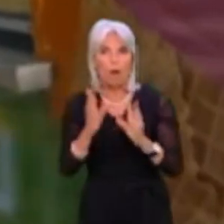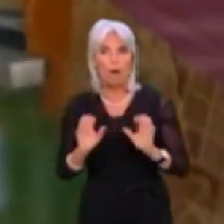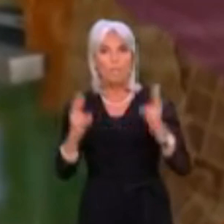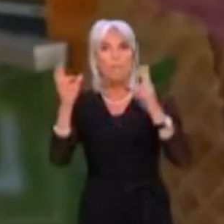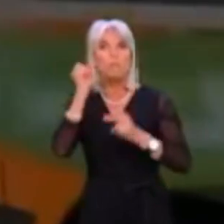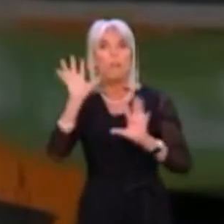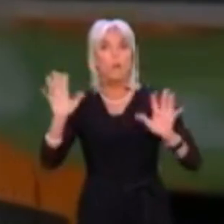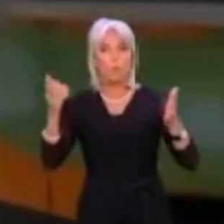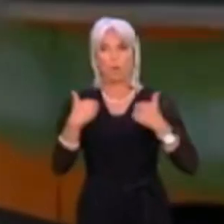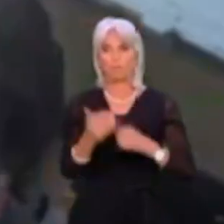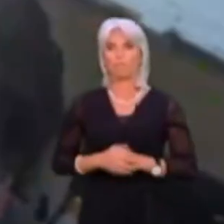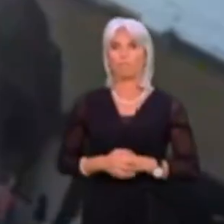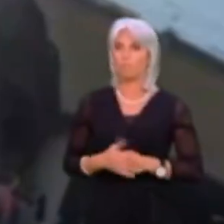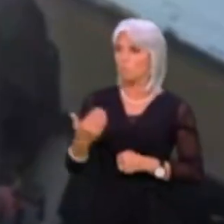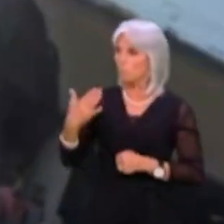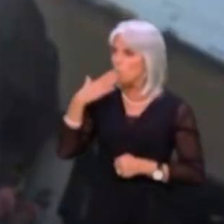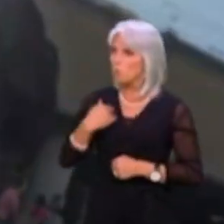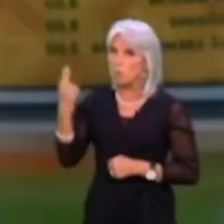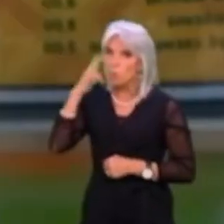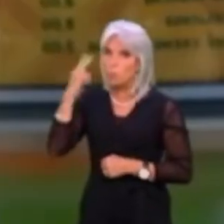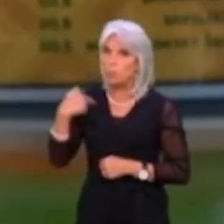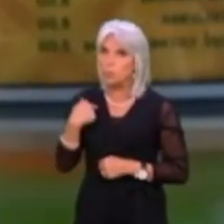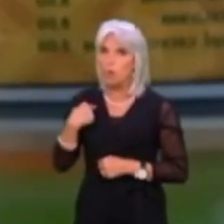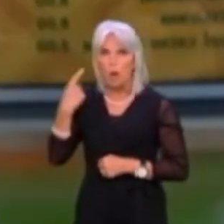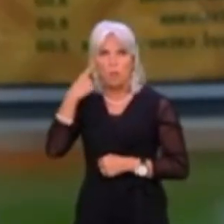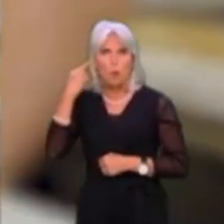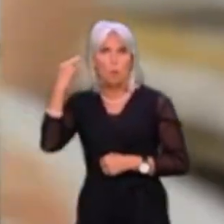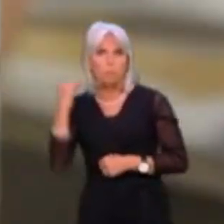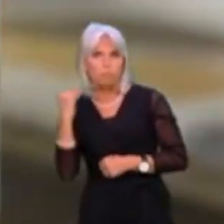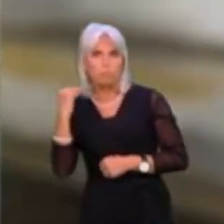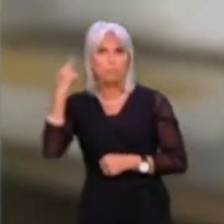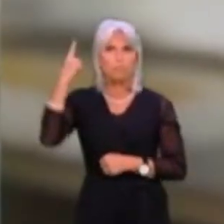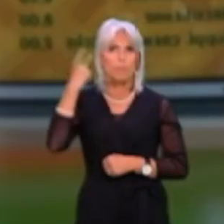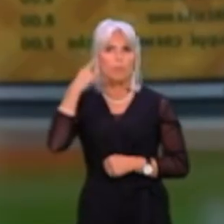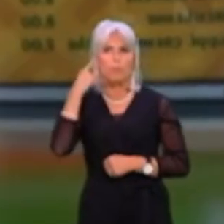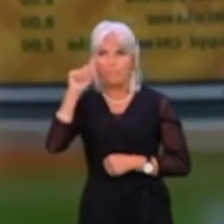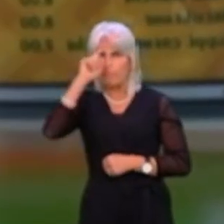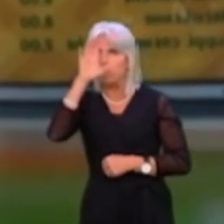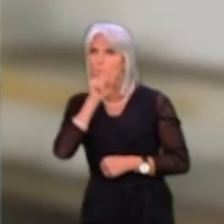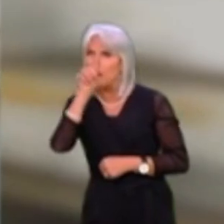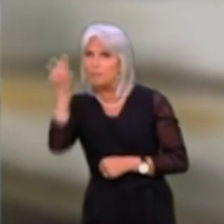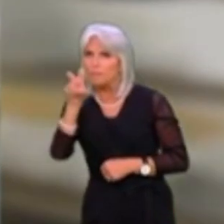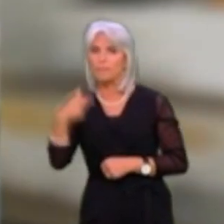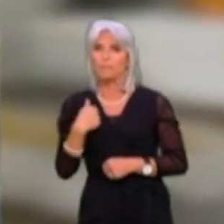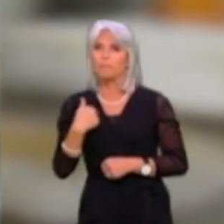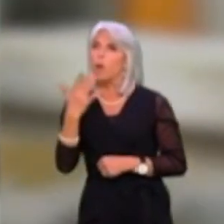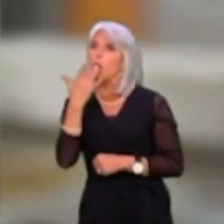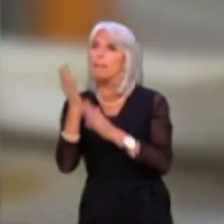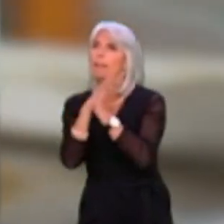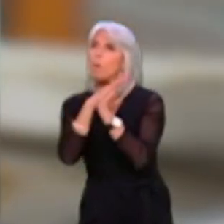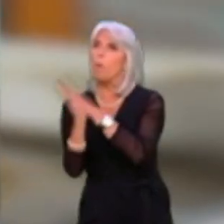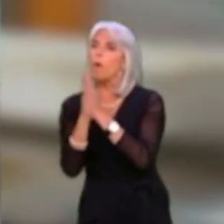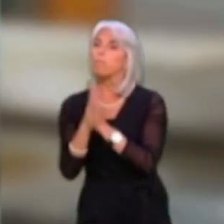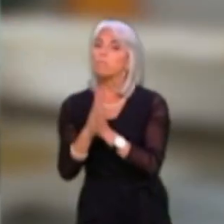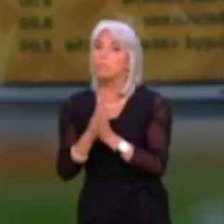passer. Bonjour. En fait, je suis sourd et donc j'entends très peu et donc j'ai du mal à comprendre. J'aimerais bien une gaufre. Gratuit?